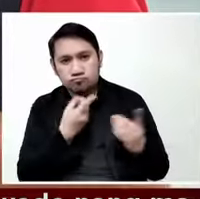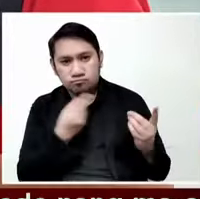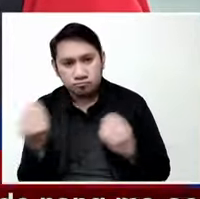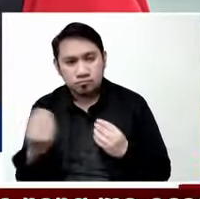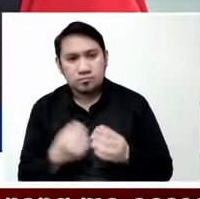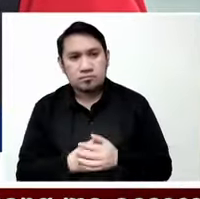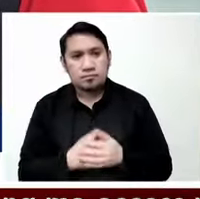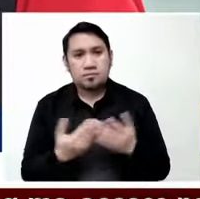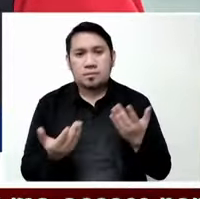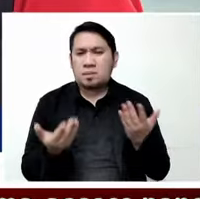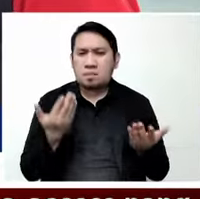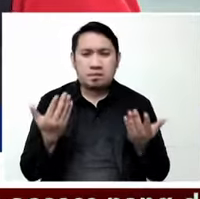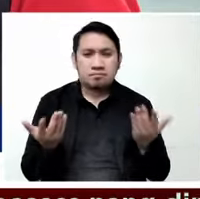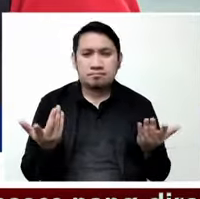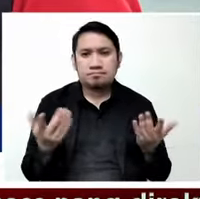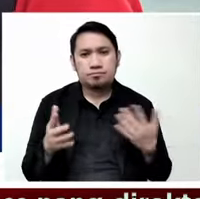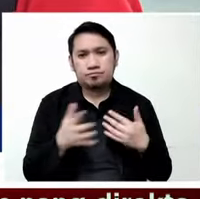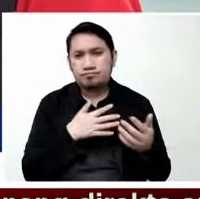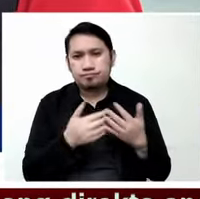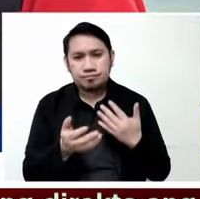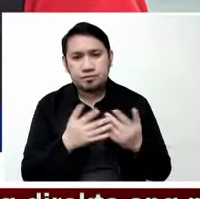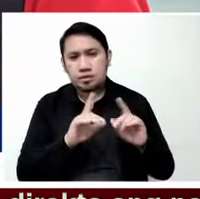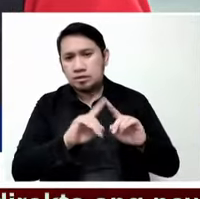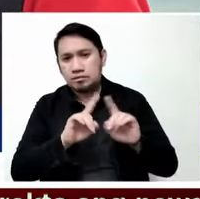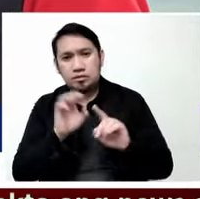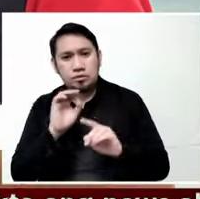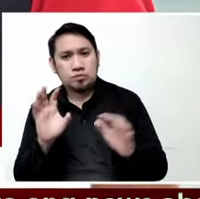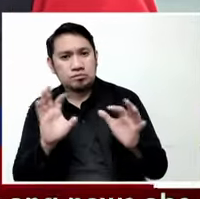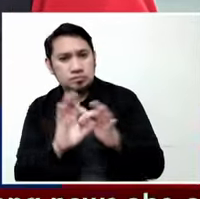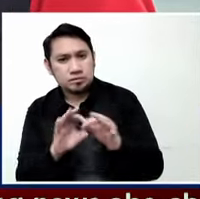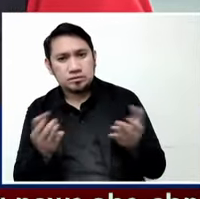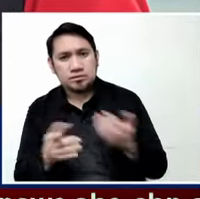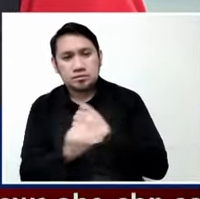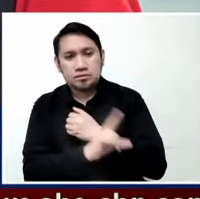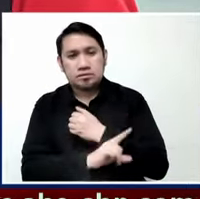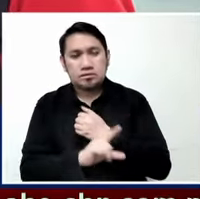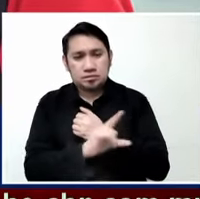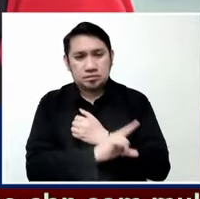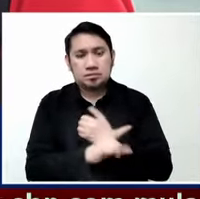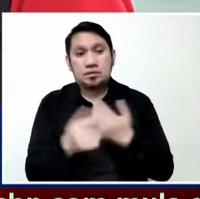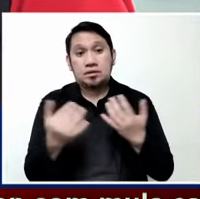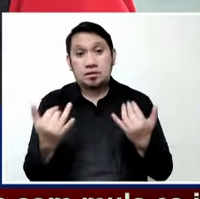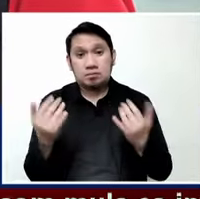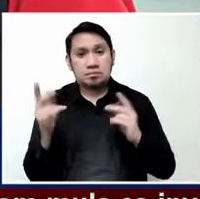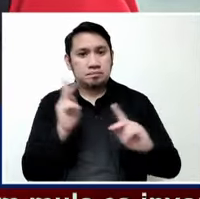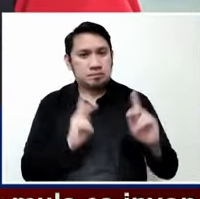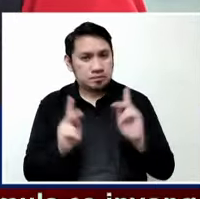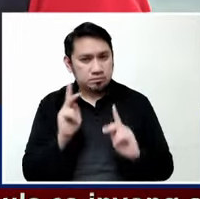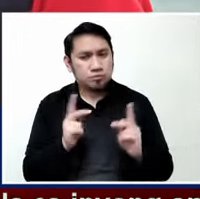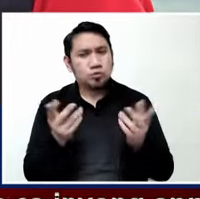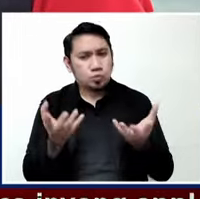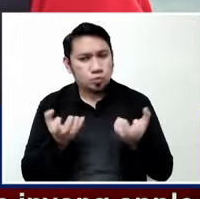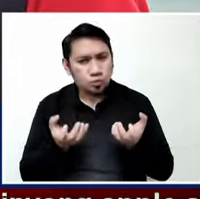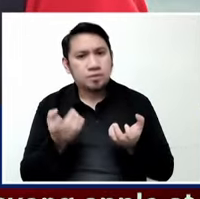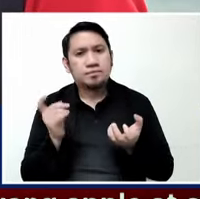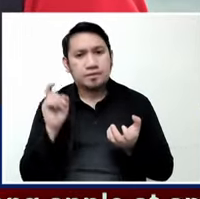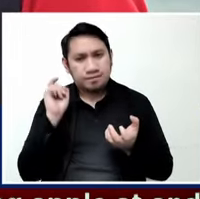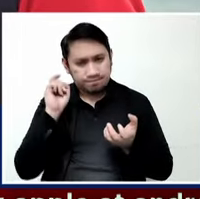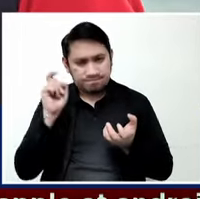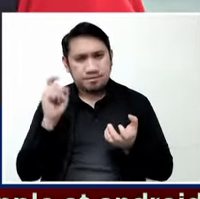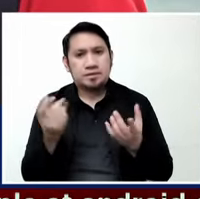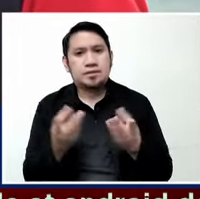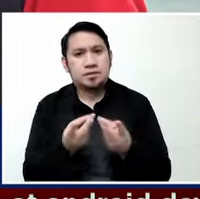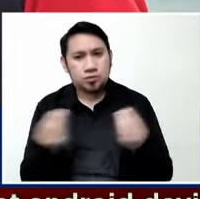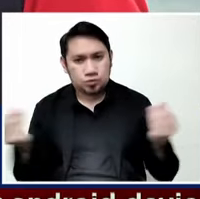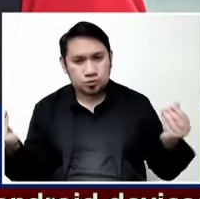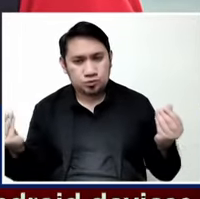magkakaugnay man o hindi ang mga nangyaring krimen dito sa Lucena City, iisa lang ang sigaw ng mga mamamayan ang maresolba agad ang mga kaso